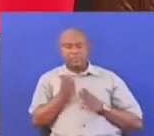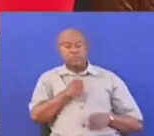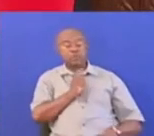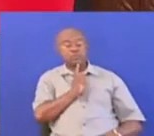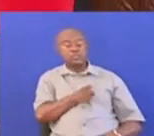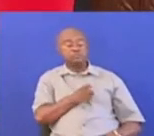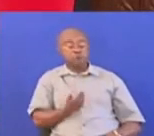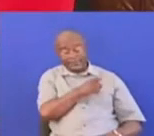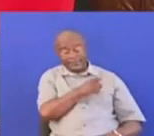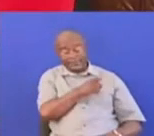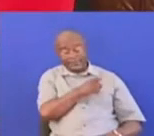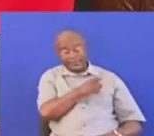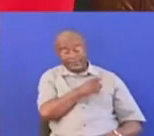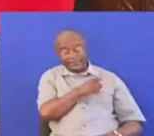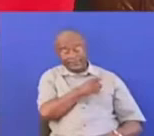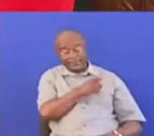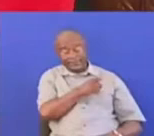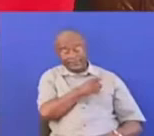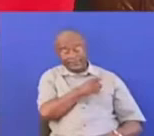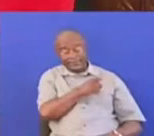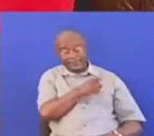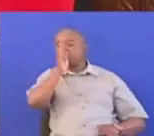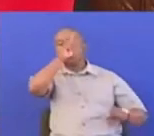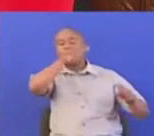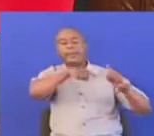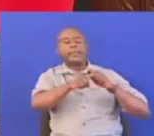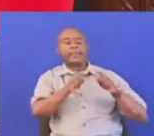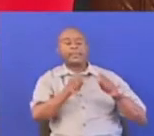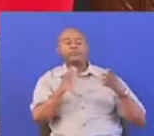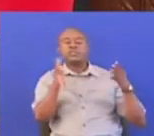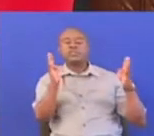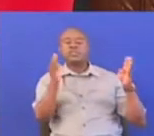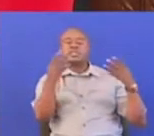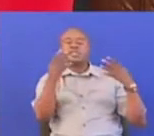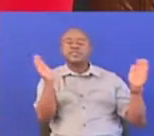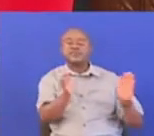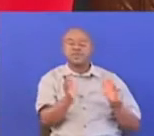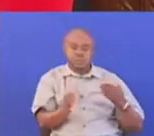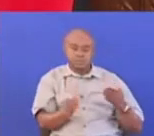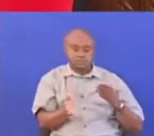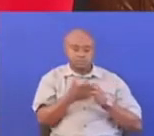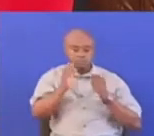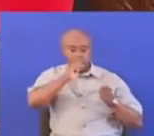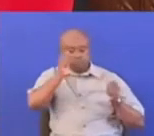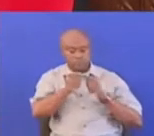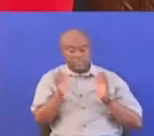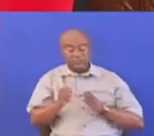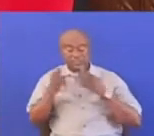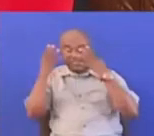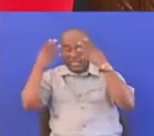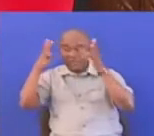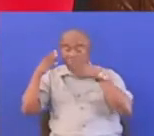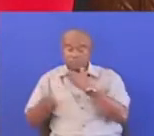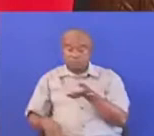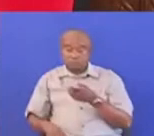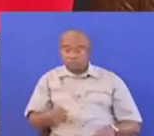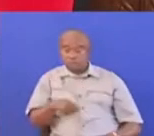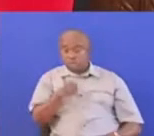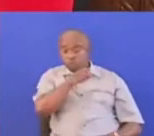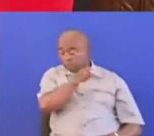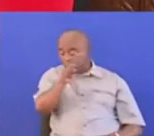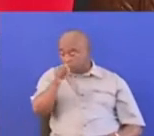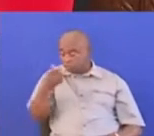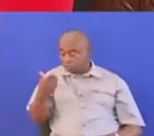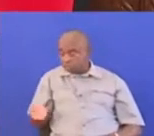sababu Mheshimiwa Spika waruhusiwi kuingia ndani ya hifadhi, lakini inapokuwa hifadhi ya misitu wananchi wa eneo